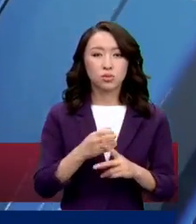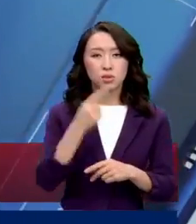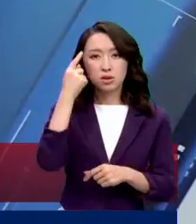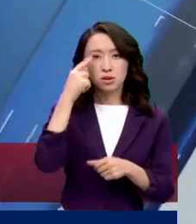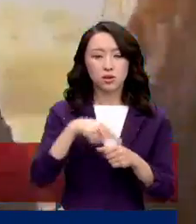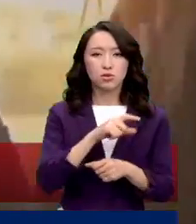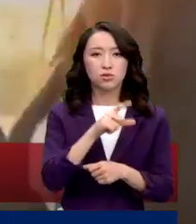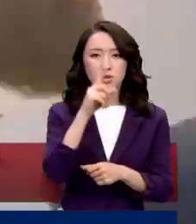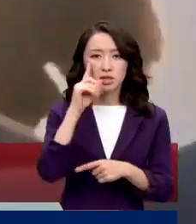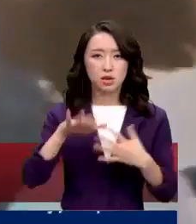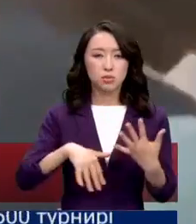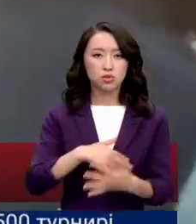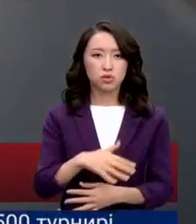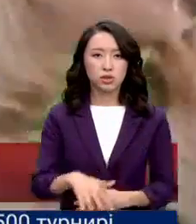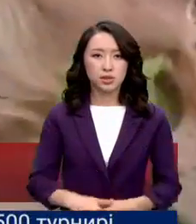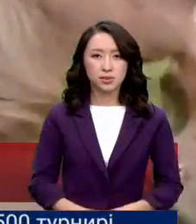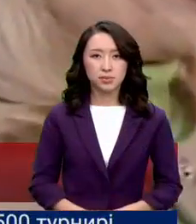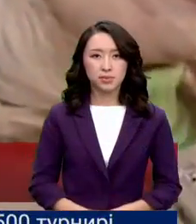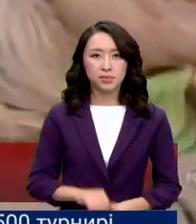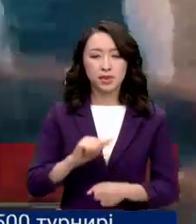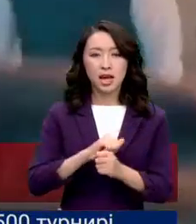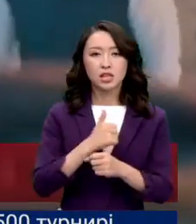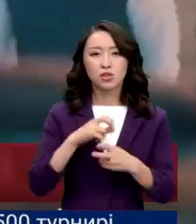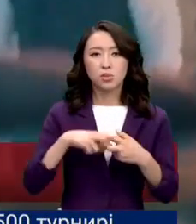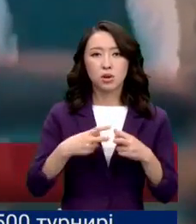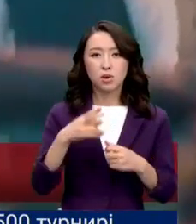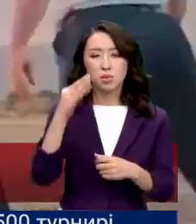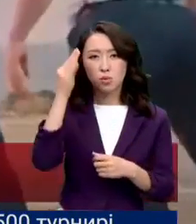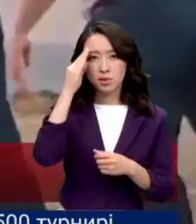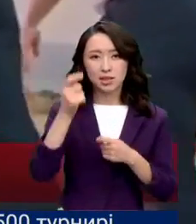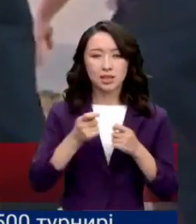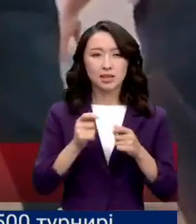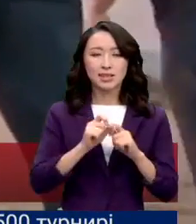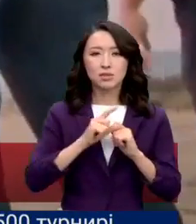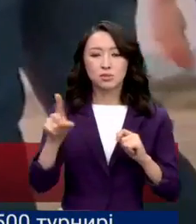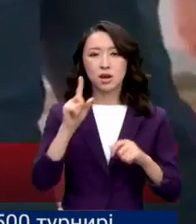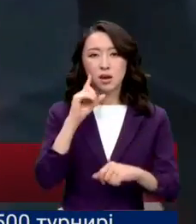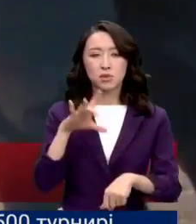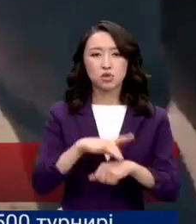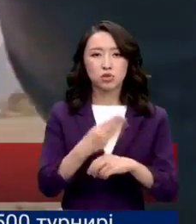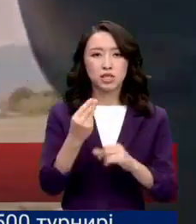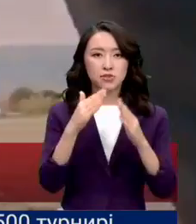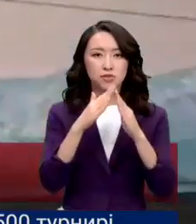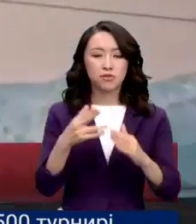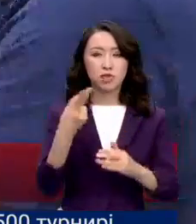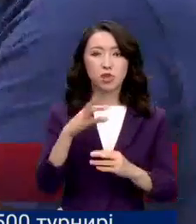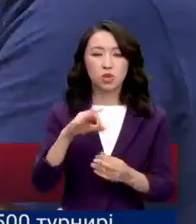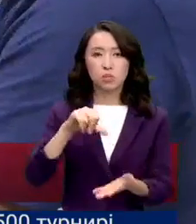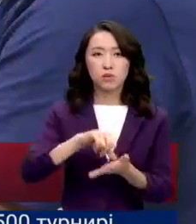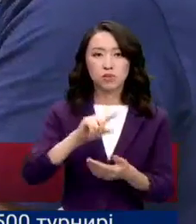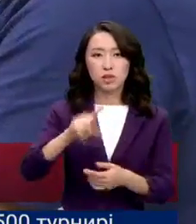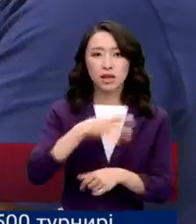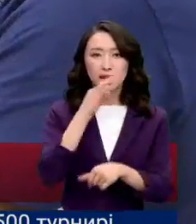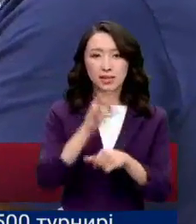население в заблуждение. Основной проблемой, по мнению регулятора, с момента обнаружения финпирамид до привлечения к